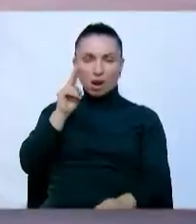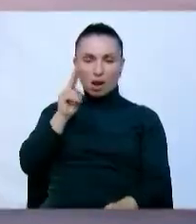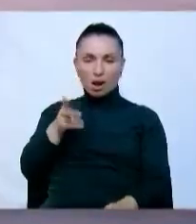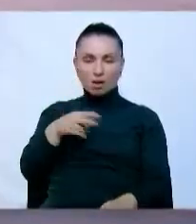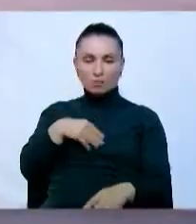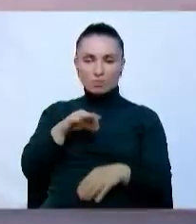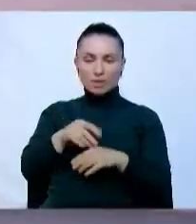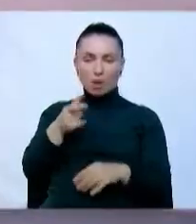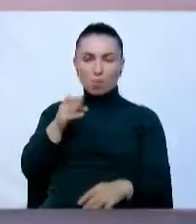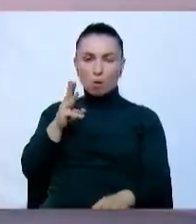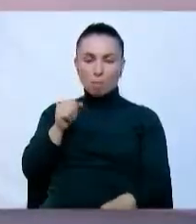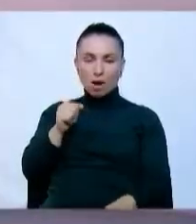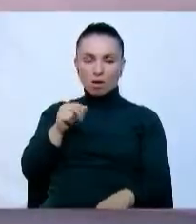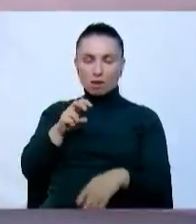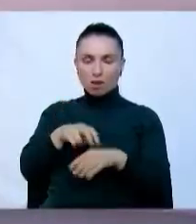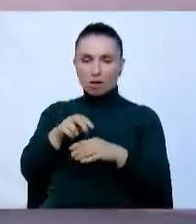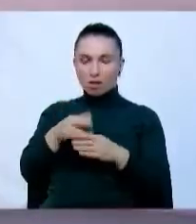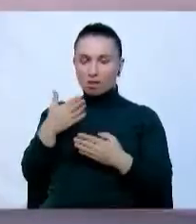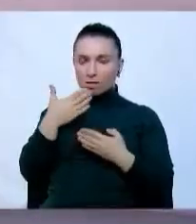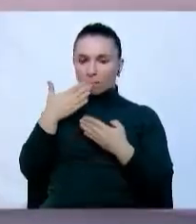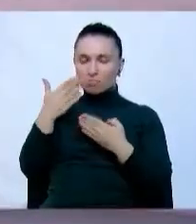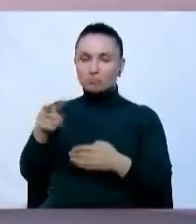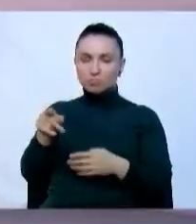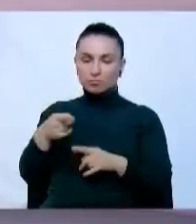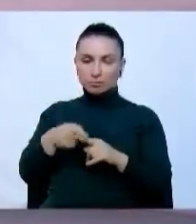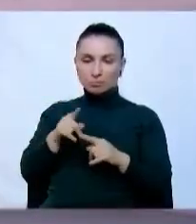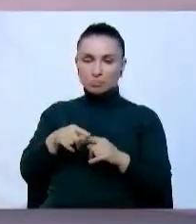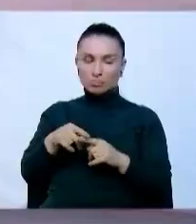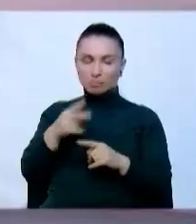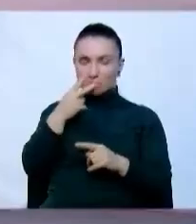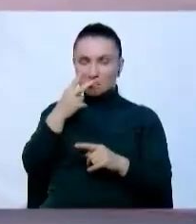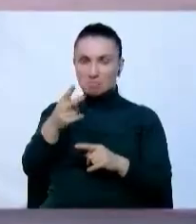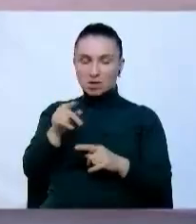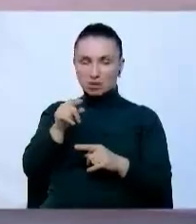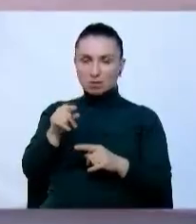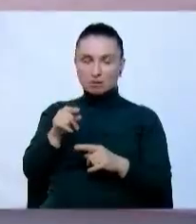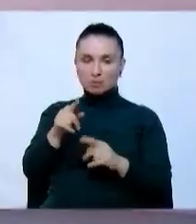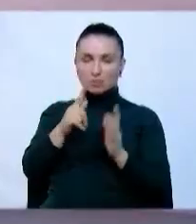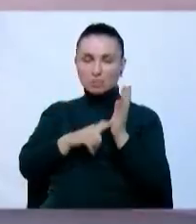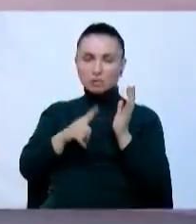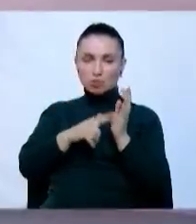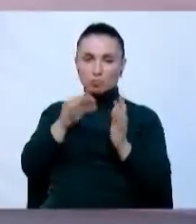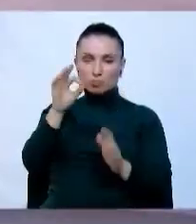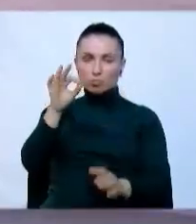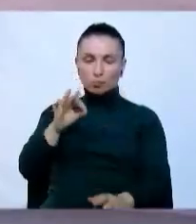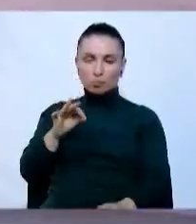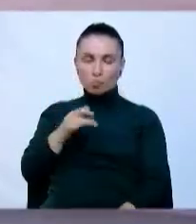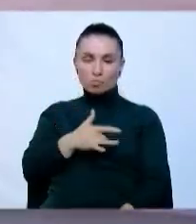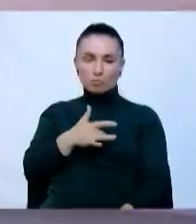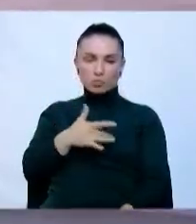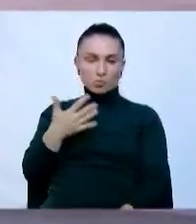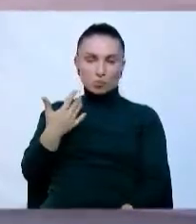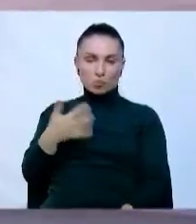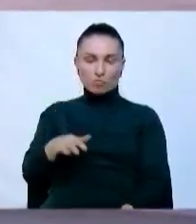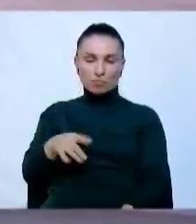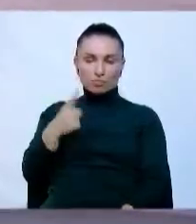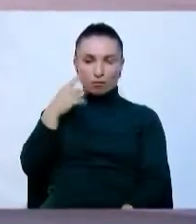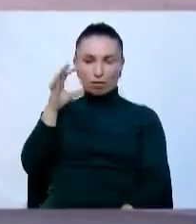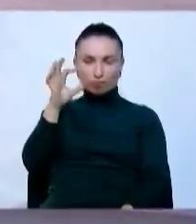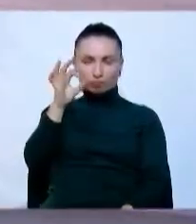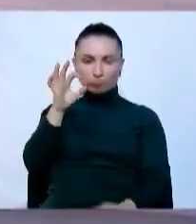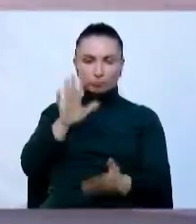რომ აქვს გლაუკომა და მიმართავს ექიმს. ამ შემთხვევაში მხედველობის ნერვის 70% თითქმის უკვე